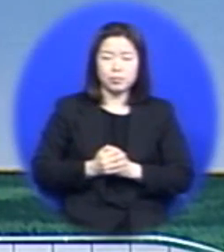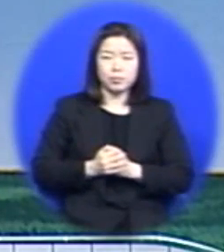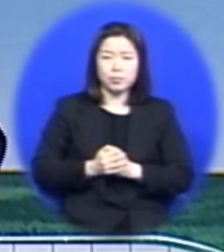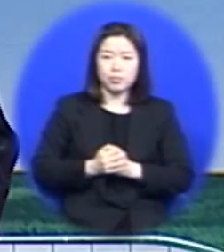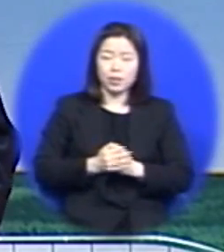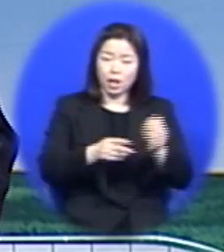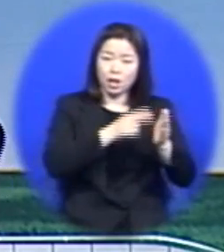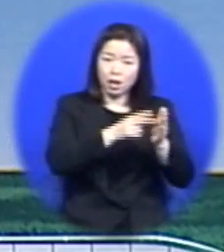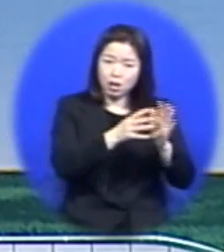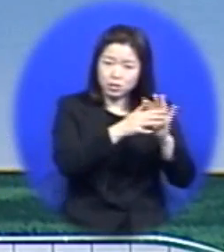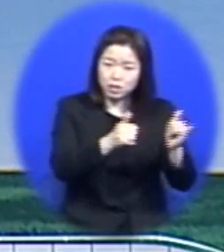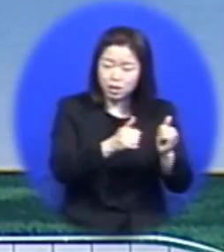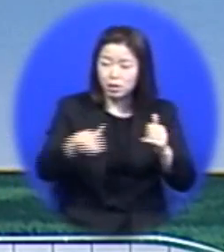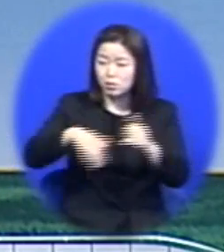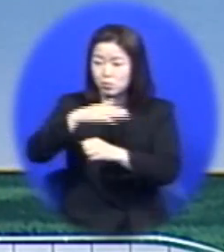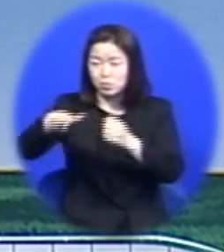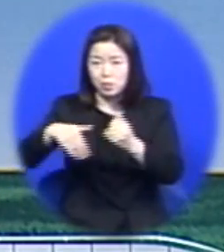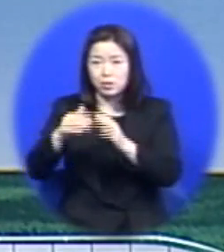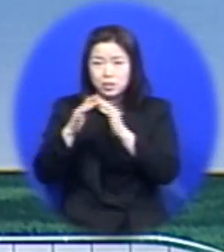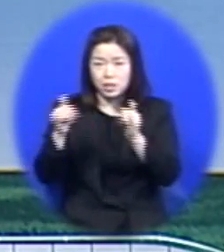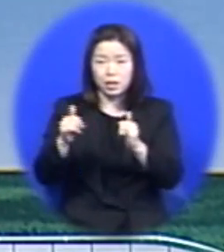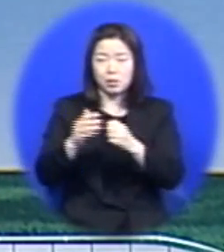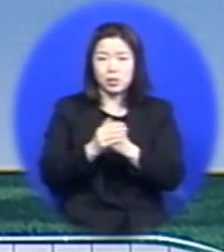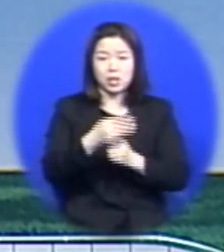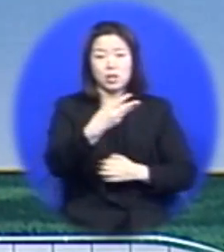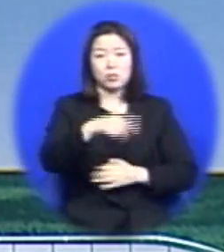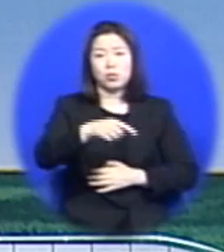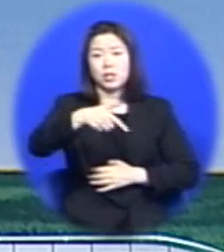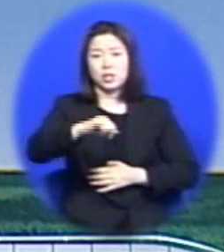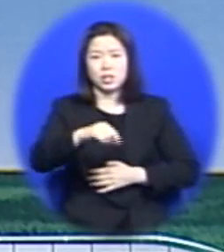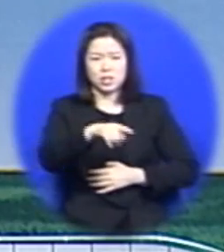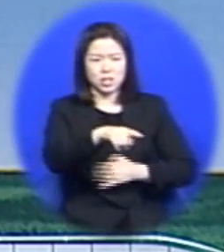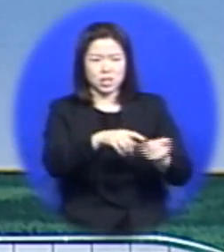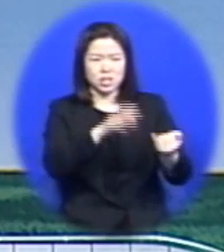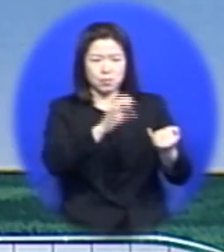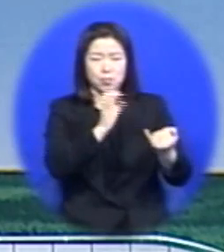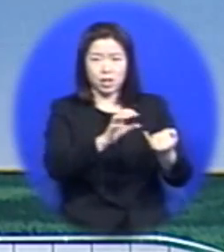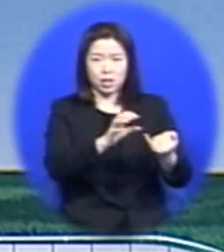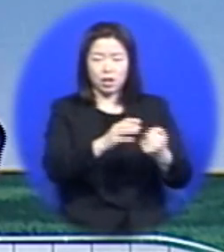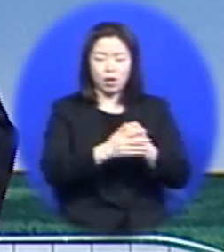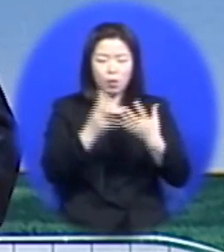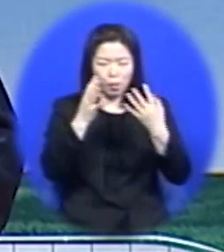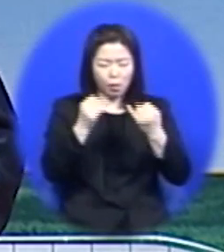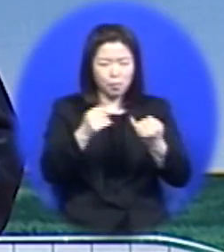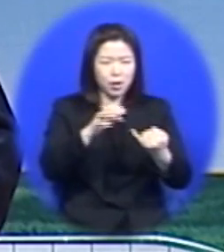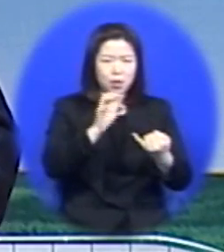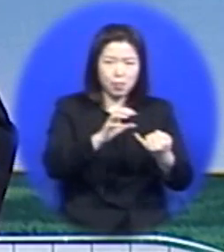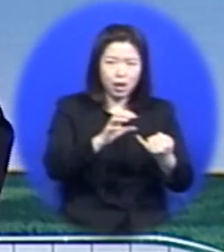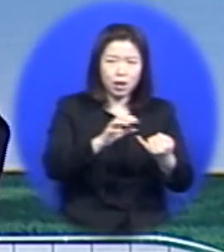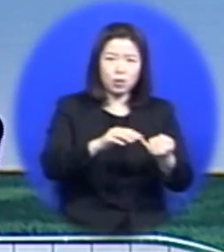역무원이나 주변에 있는 사람들이나 튀기라고 욕을 하면서 얼마나 구박을